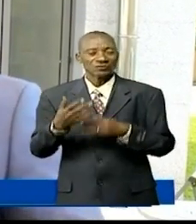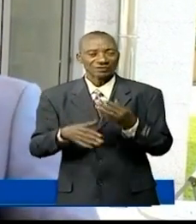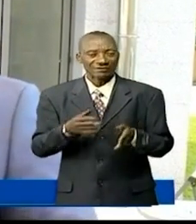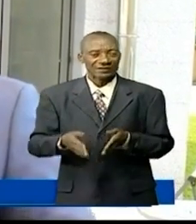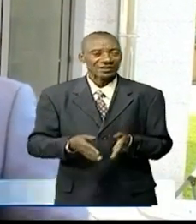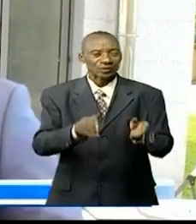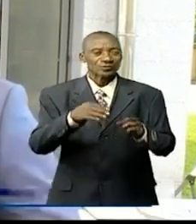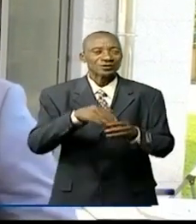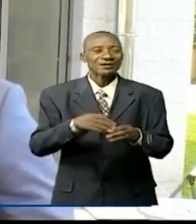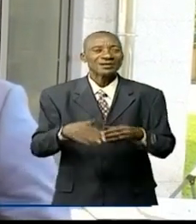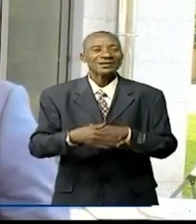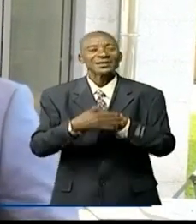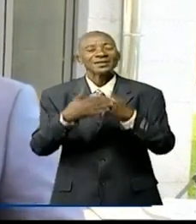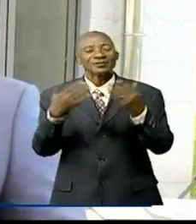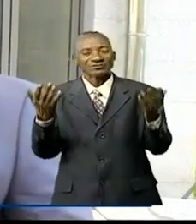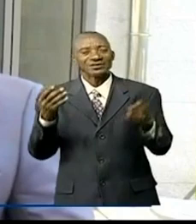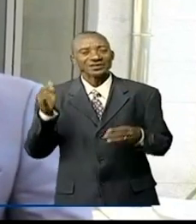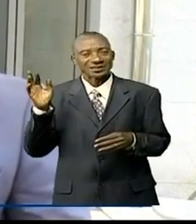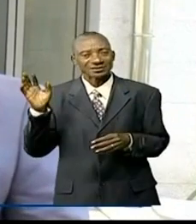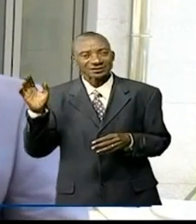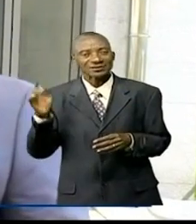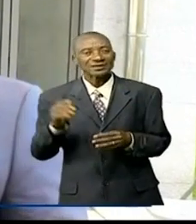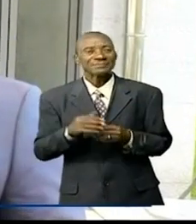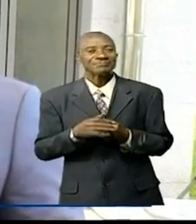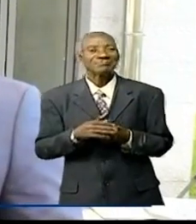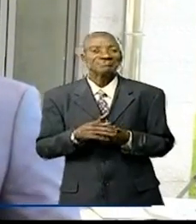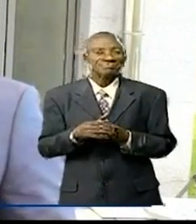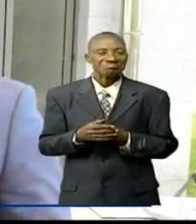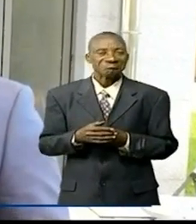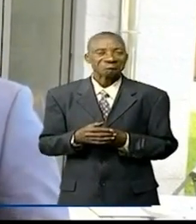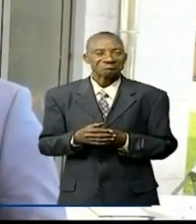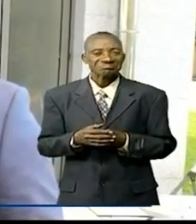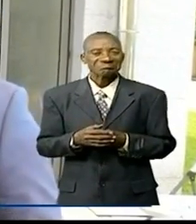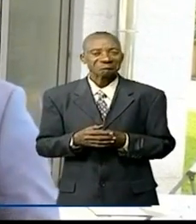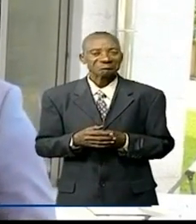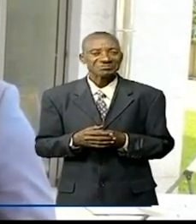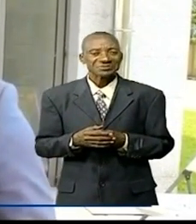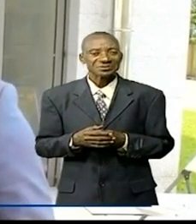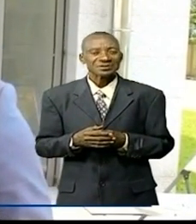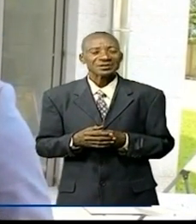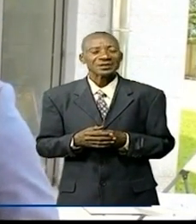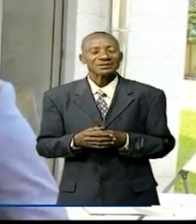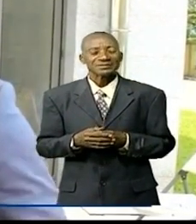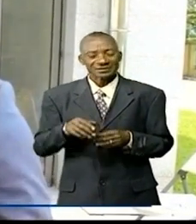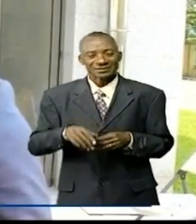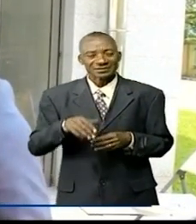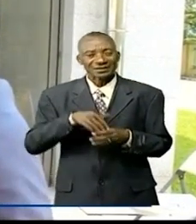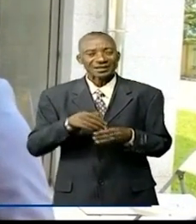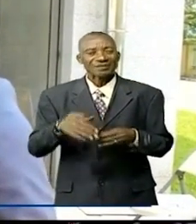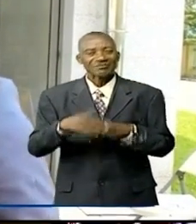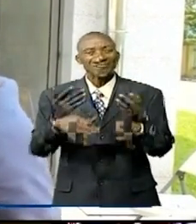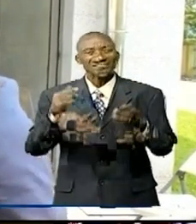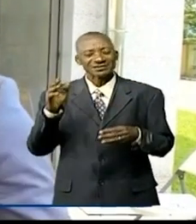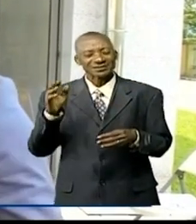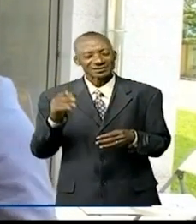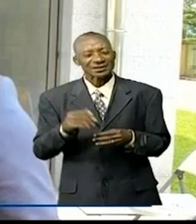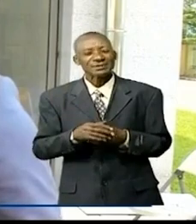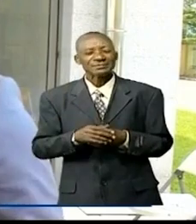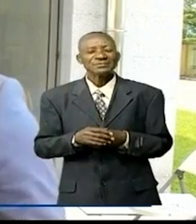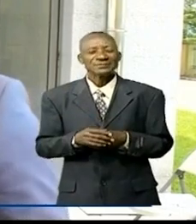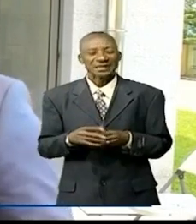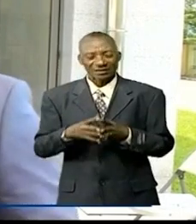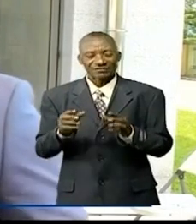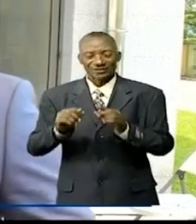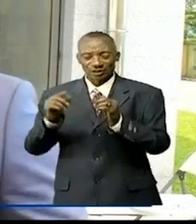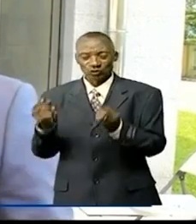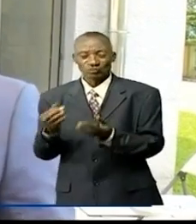comme actionnaire, la SCTP, la ville de Kinshasa, la Transconnexion Congo, TCC en sigle, et les financiers. Nous présentons un